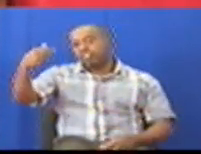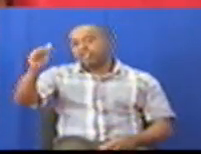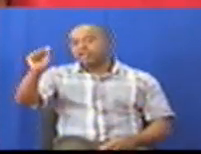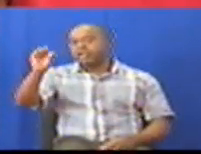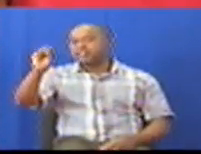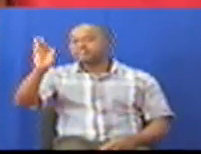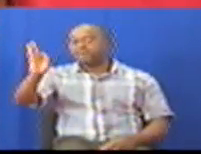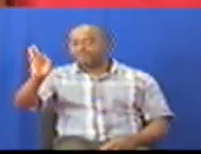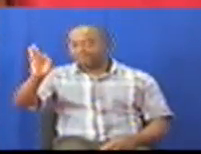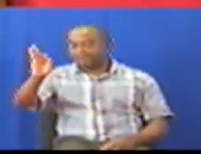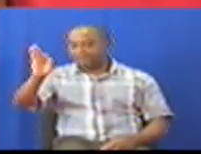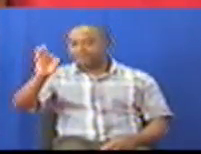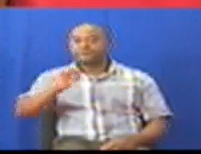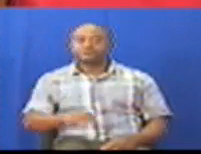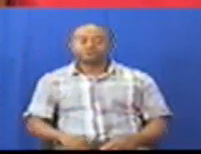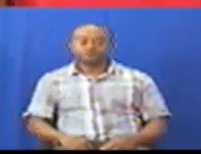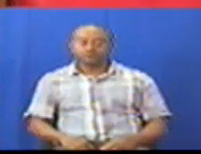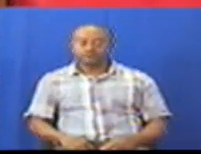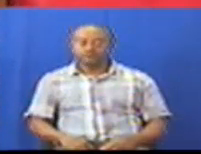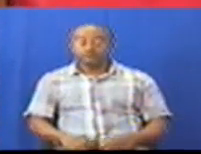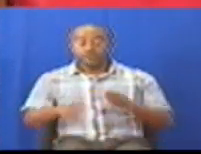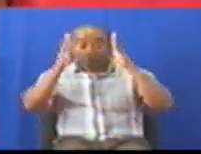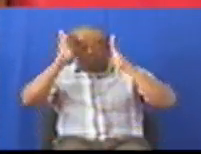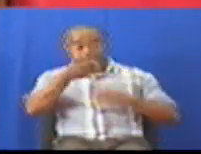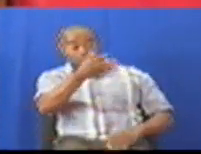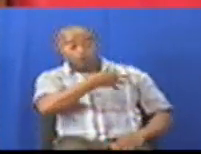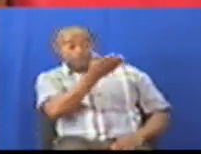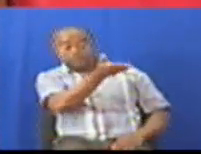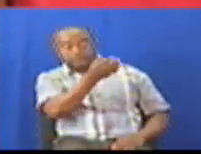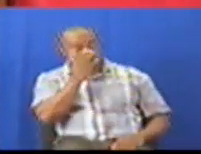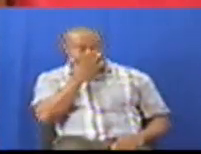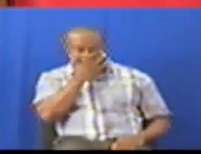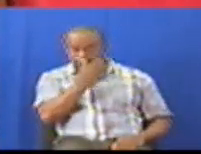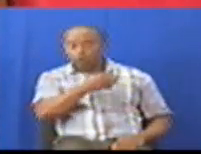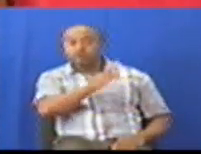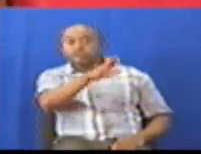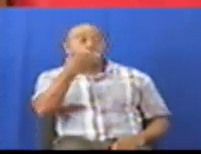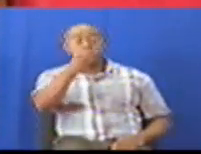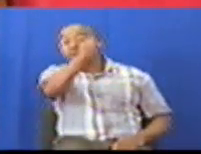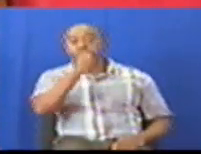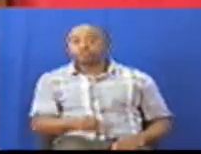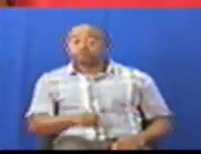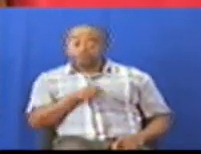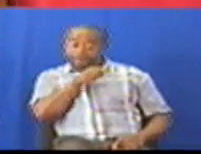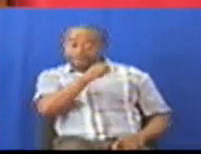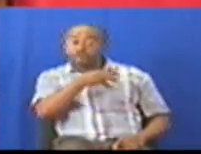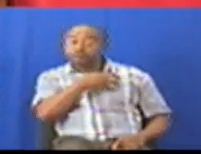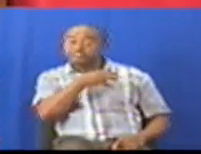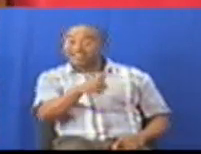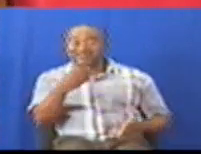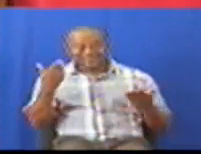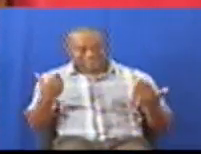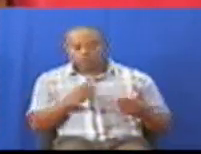Mheshimiwa Waziri, wizara hii ni wizara muhimu sana. Ni cross cutting, ni ya